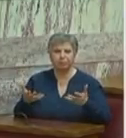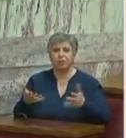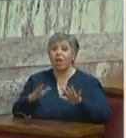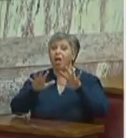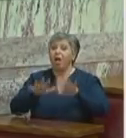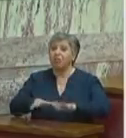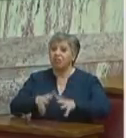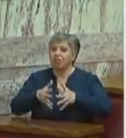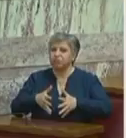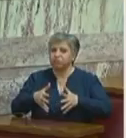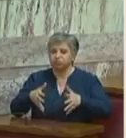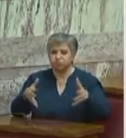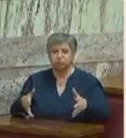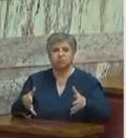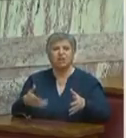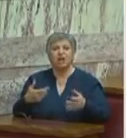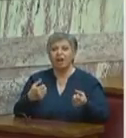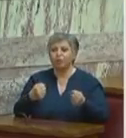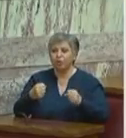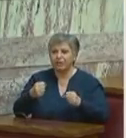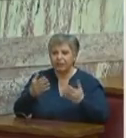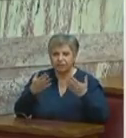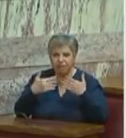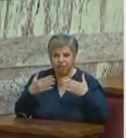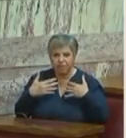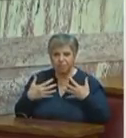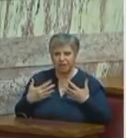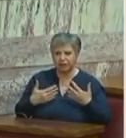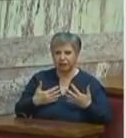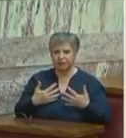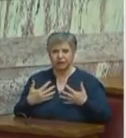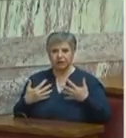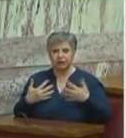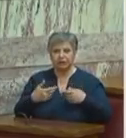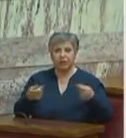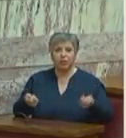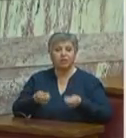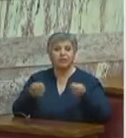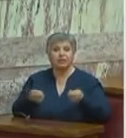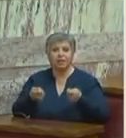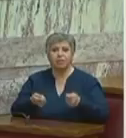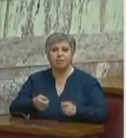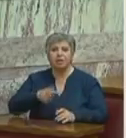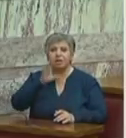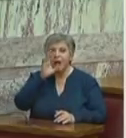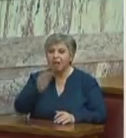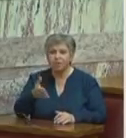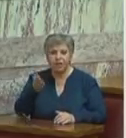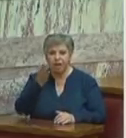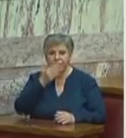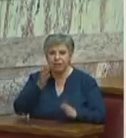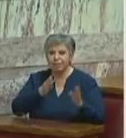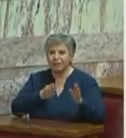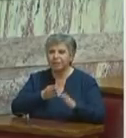δυσπραγίας, μια περίοδο αβεβαιότητας, χωρίς δυνατότητα πραγματικής πρόσβασης στις